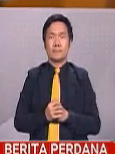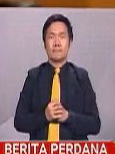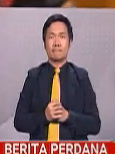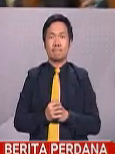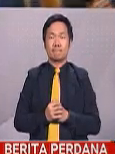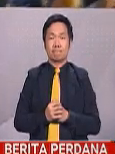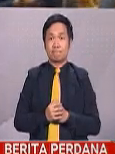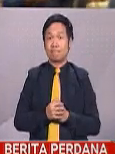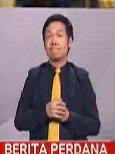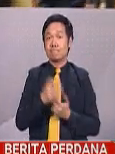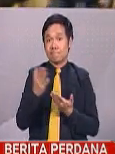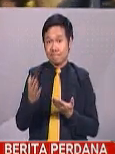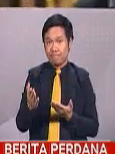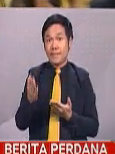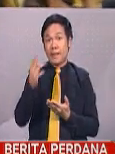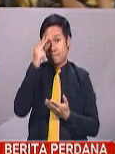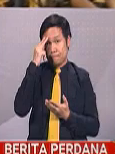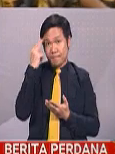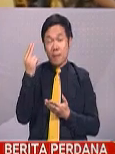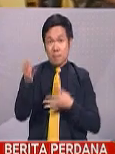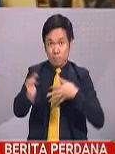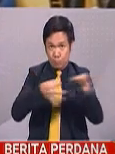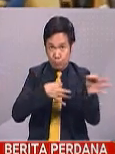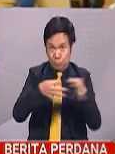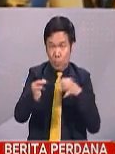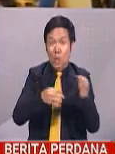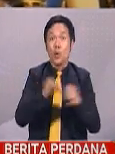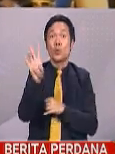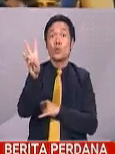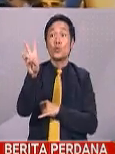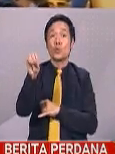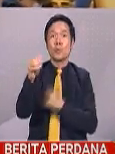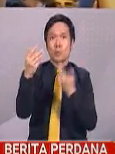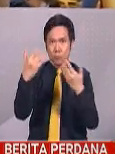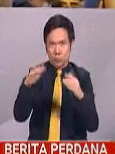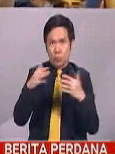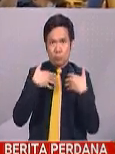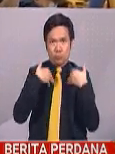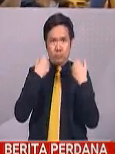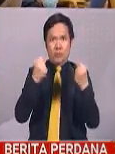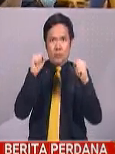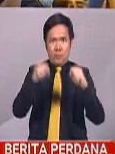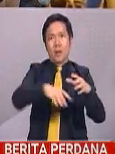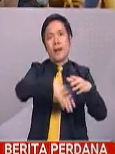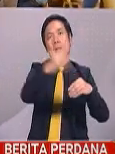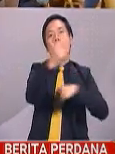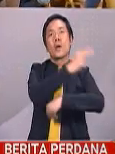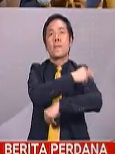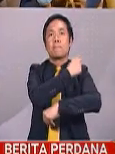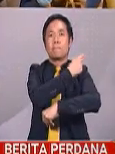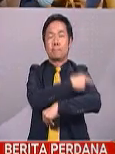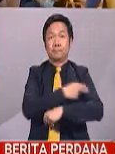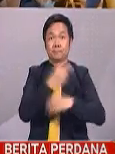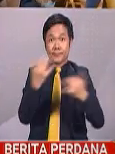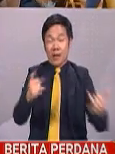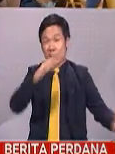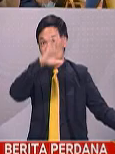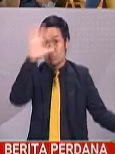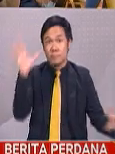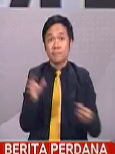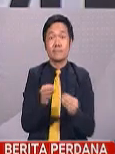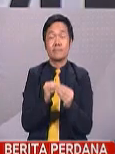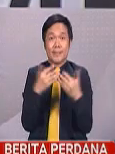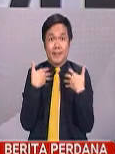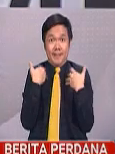Dato' Dr. Nur Hisham juga memaklumkan 70 kes telah pulih dan dibenarkan discharge hari ini. Jumlah kumulatif kes pulih